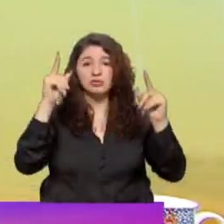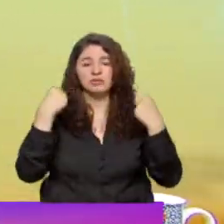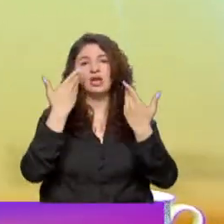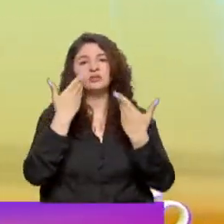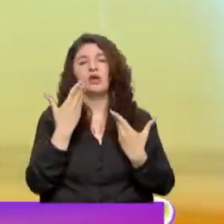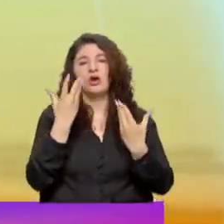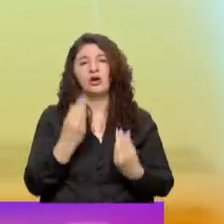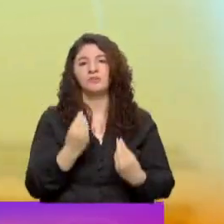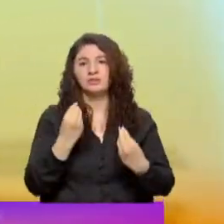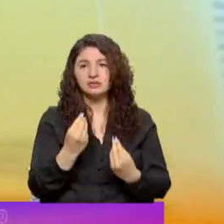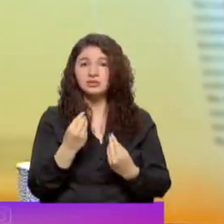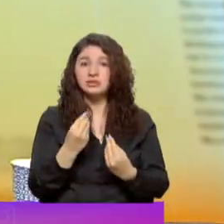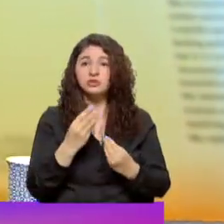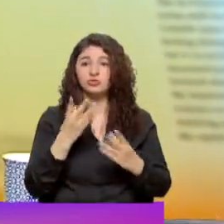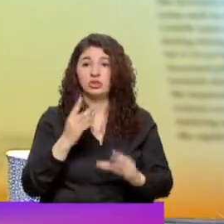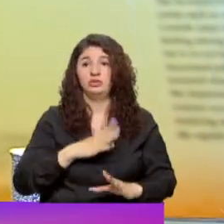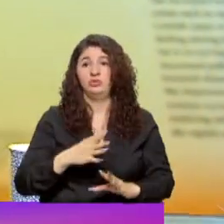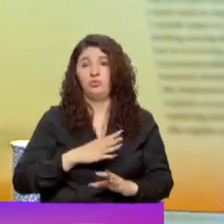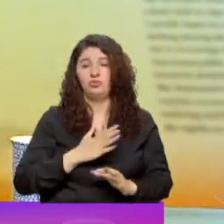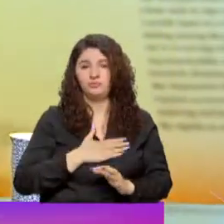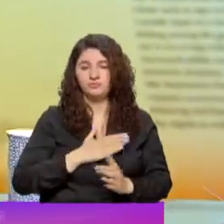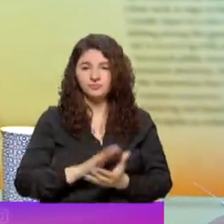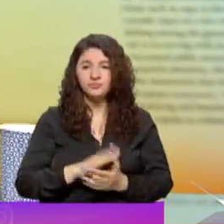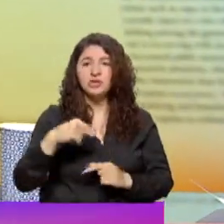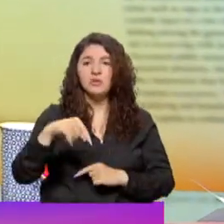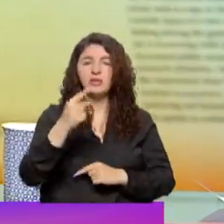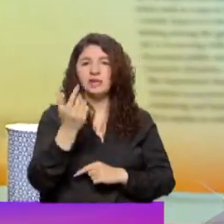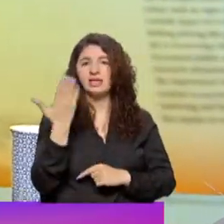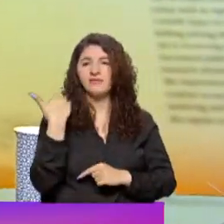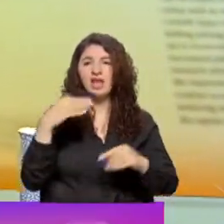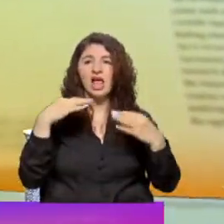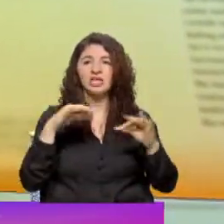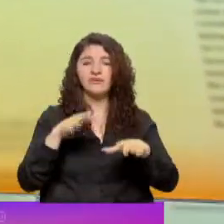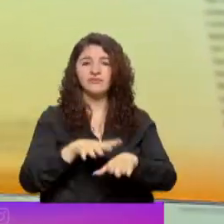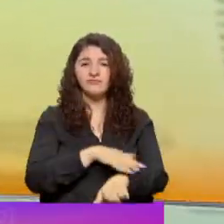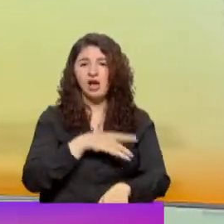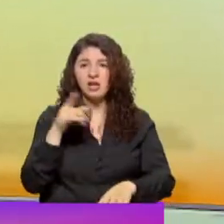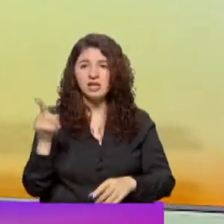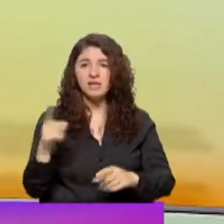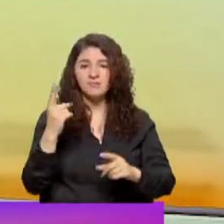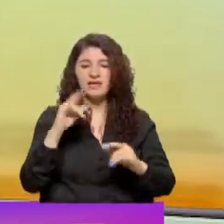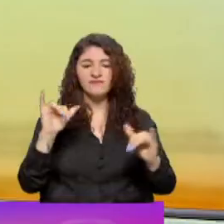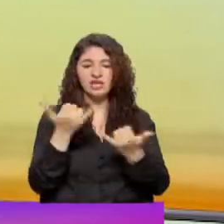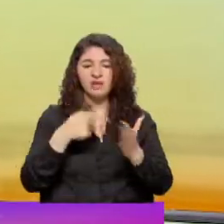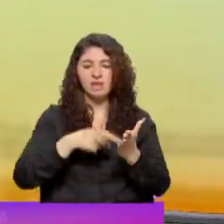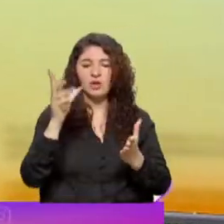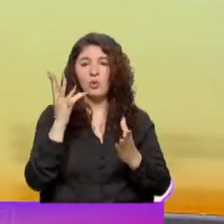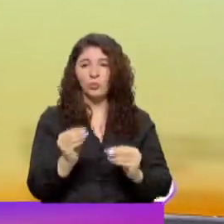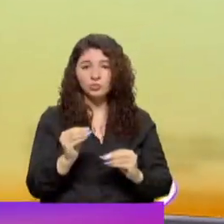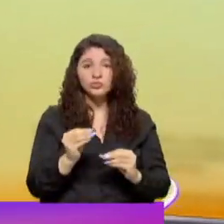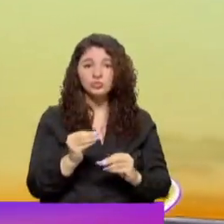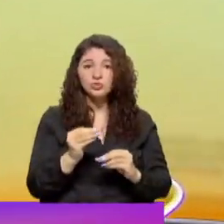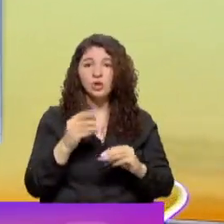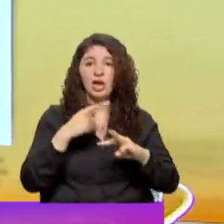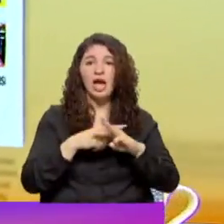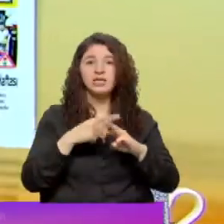yetkileri de izlemesini ve çok istiyorum Bu arada biraz evvel Eskişehir Valiliği'nin bir festivali iptal ettiğini